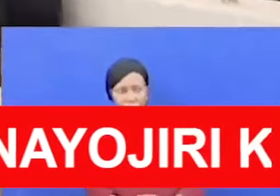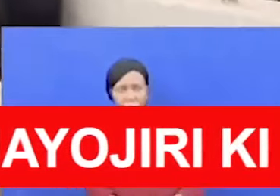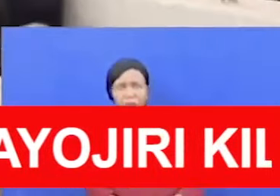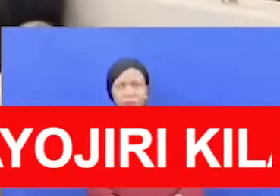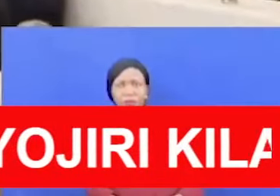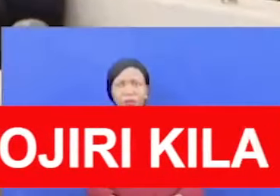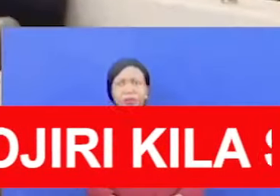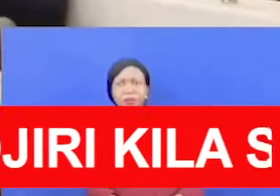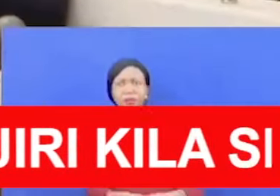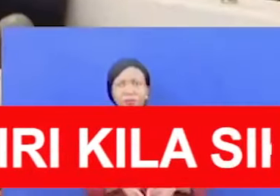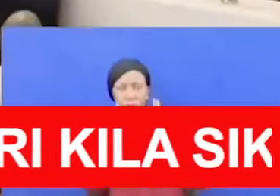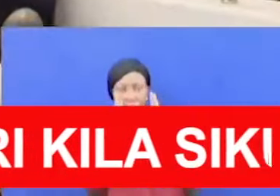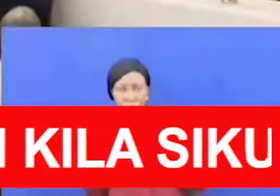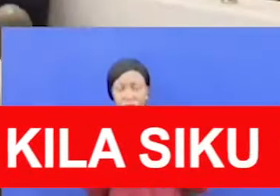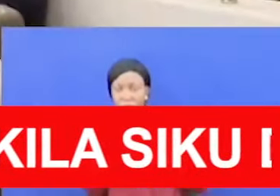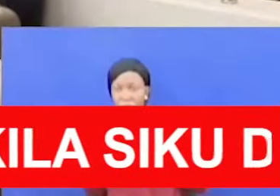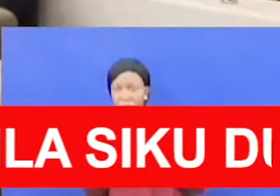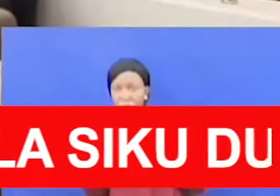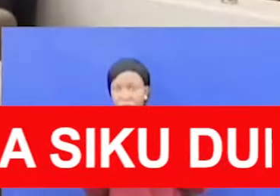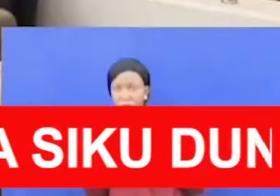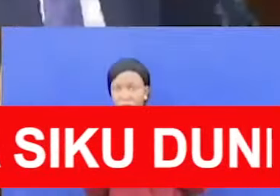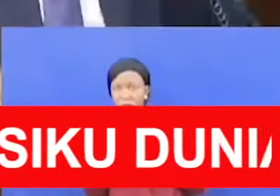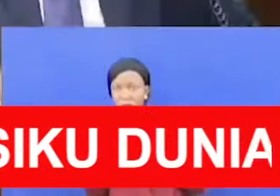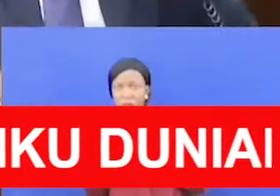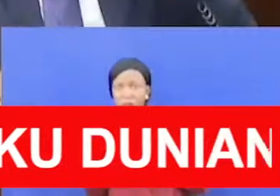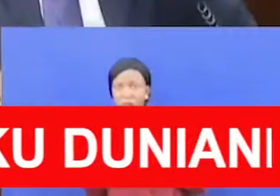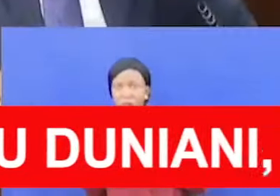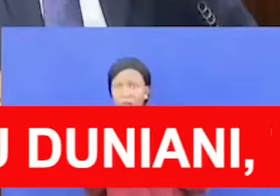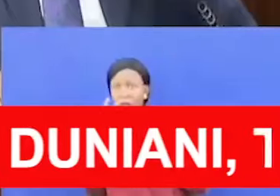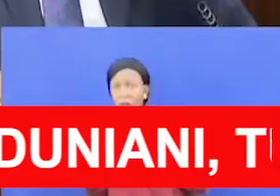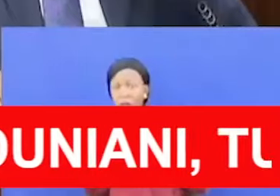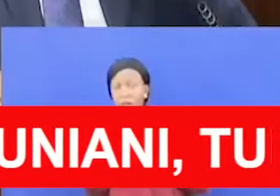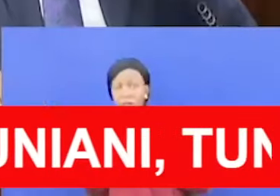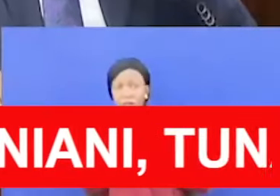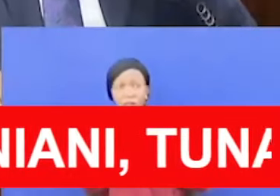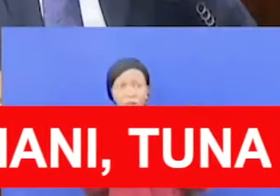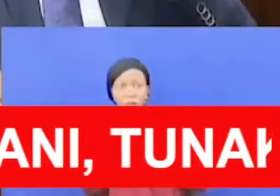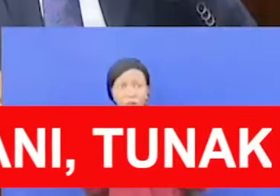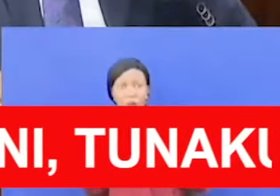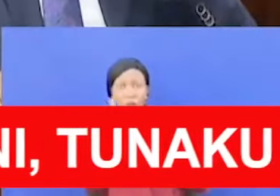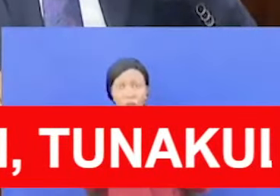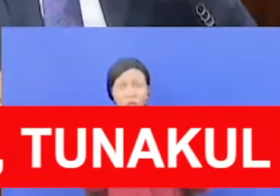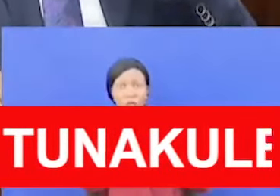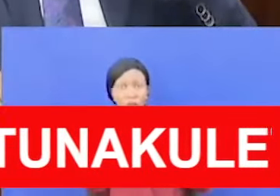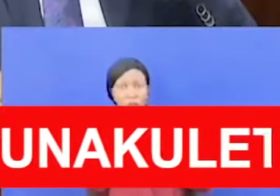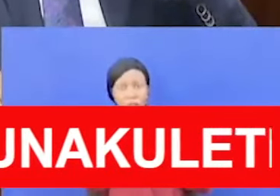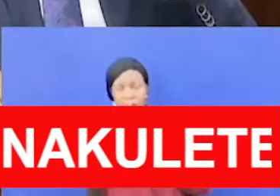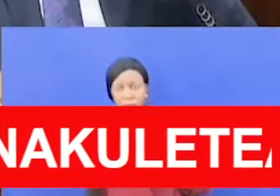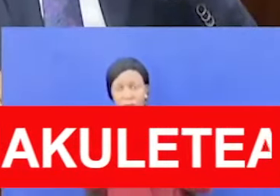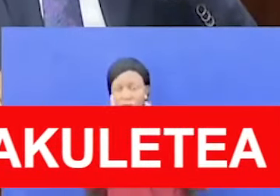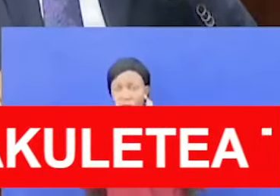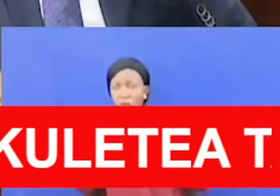Mheshimiwa mwenyekiti, siku tano zinaanzia baada ya deadline ya mwanzo kukamilika. Na kama alivyosema mheshimiwa waziri wa habari, teknolojia na